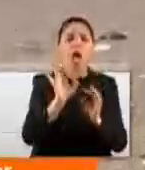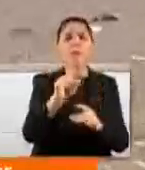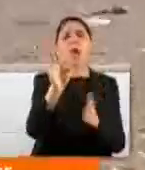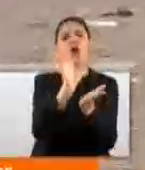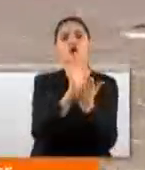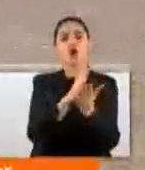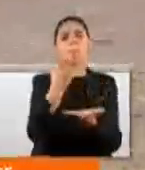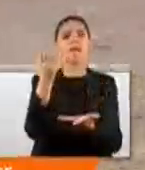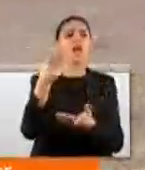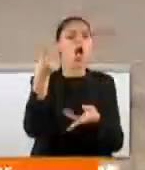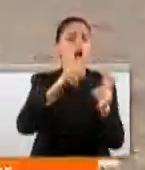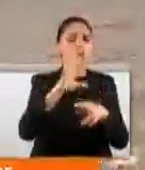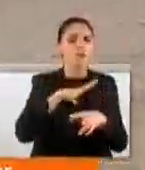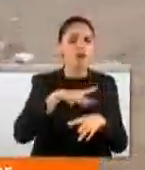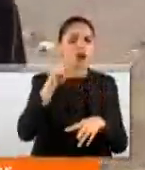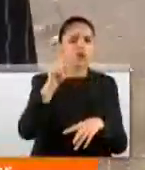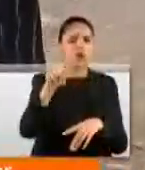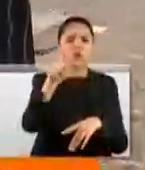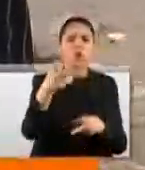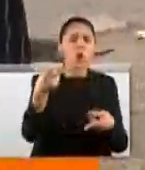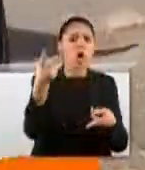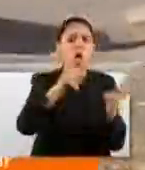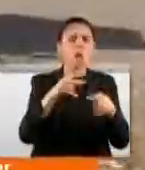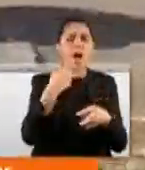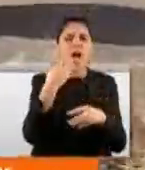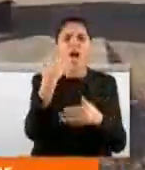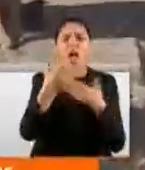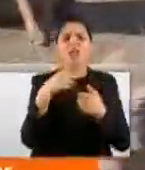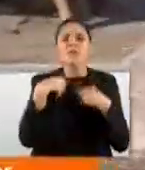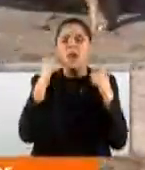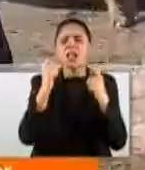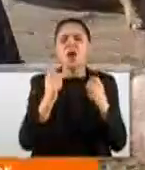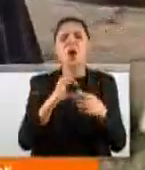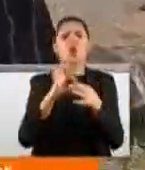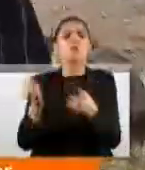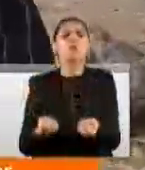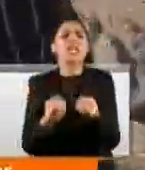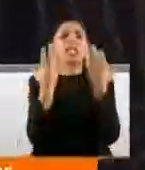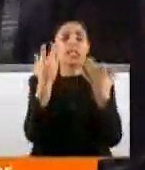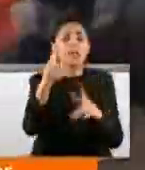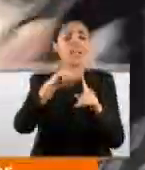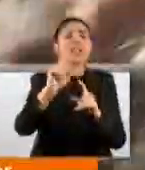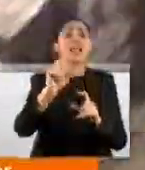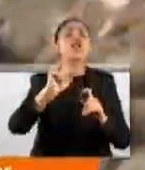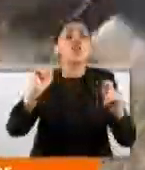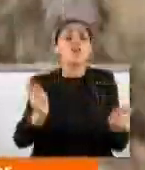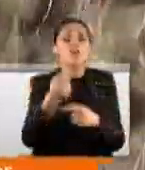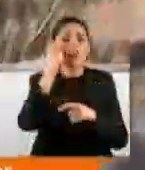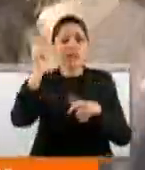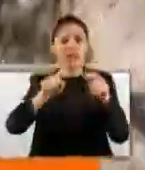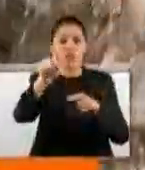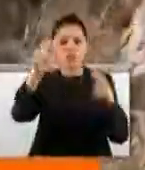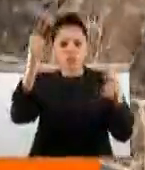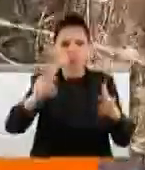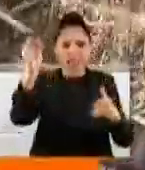katliamı ve yaralaması gördük. Ancak bu katliamı anlatmaya dilimiz varmıyor. İddiaya göre kimliği belirlenemeyen şahıslar bu